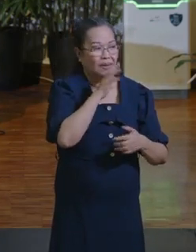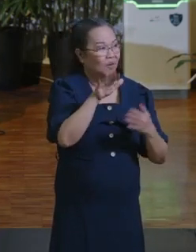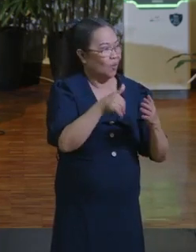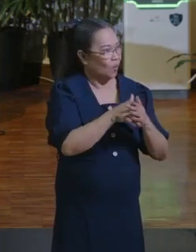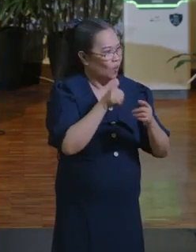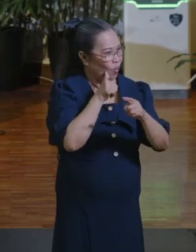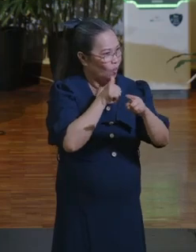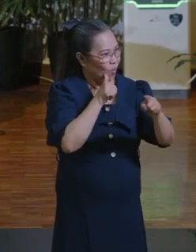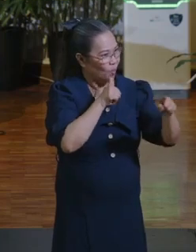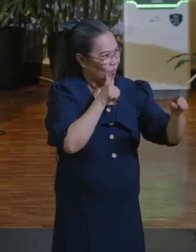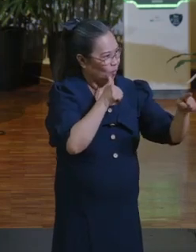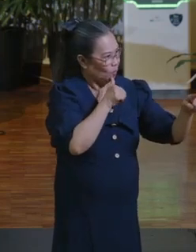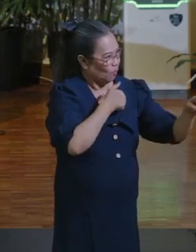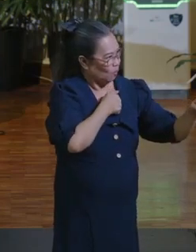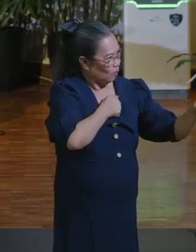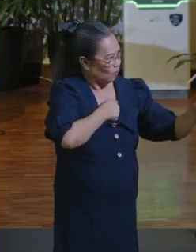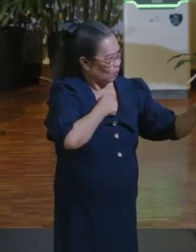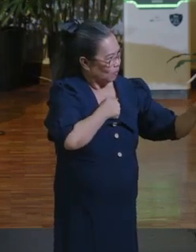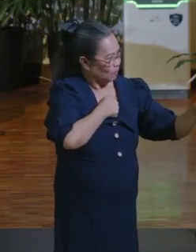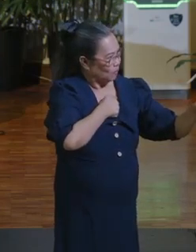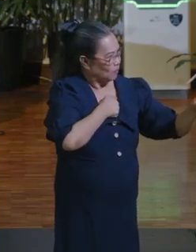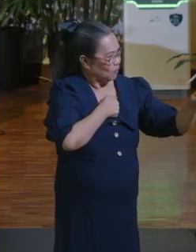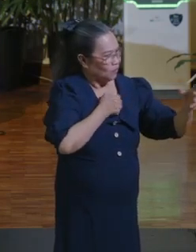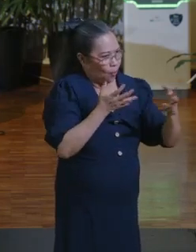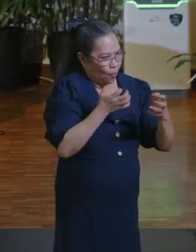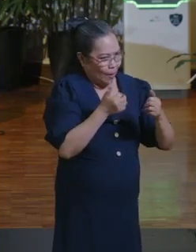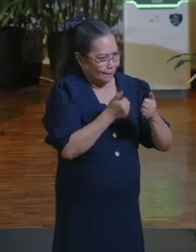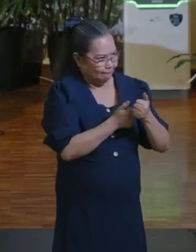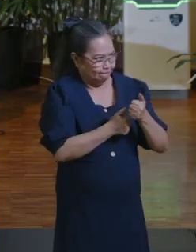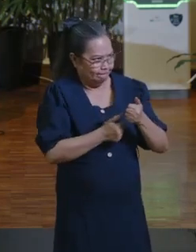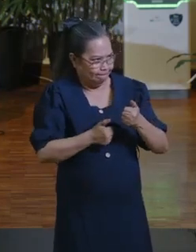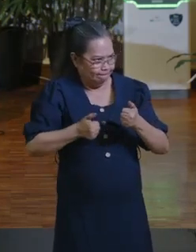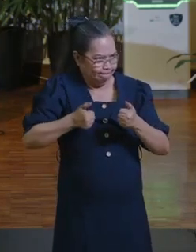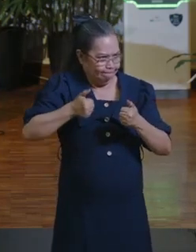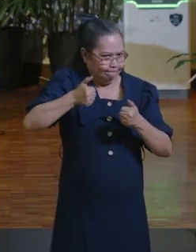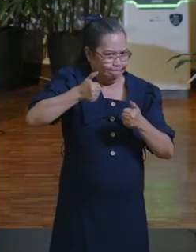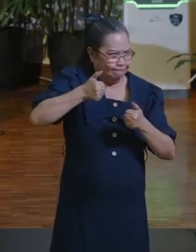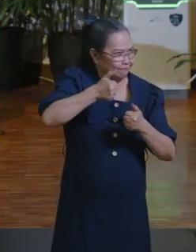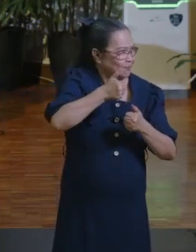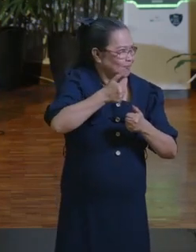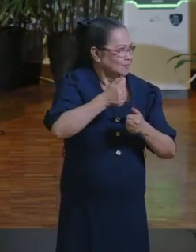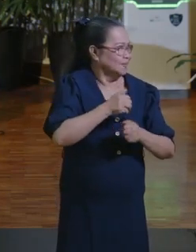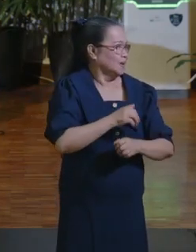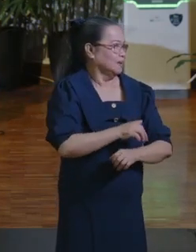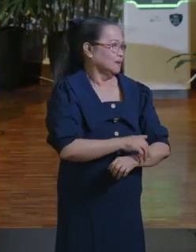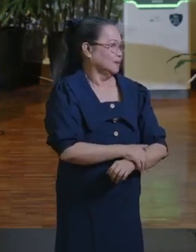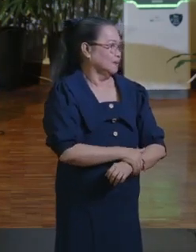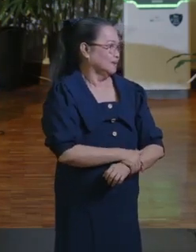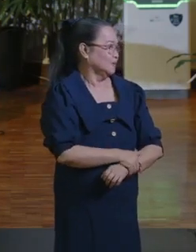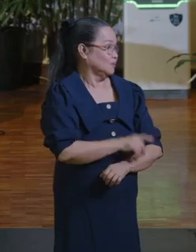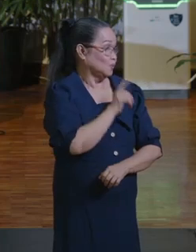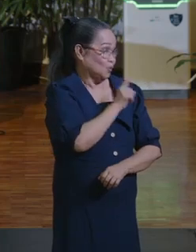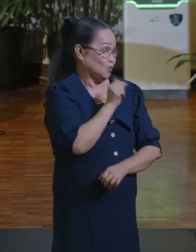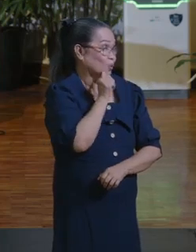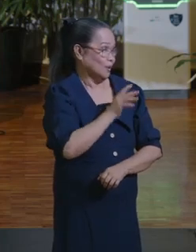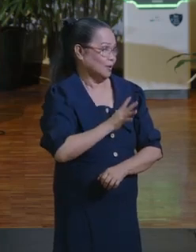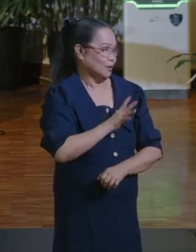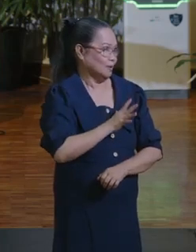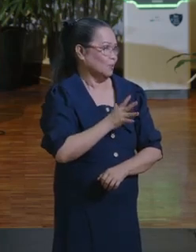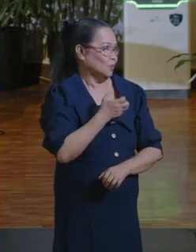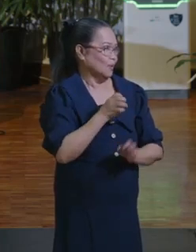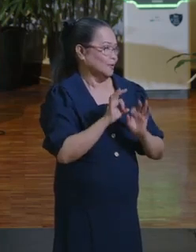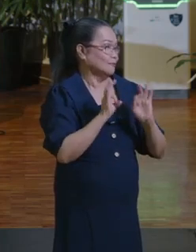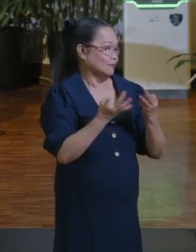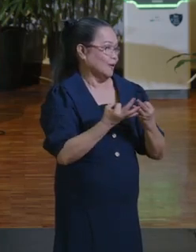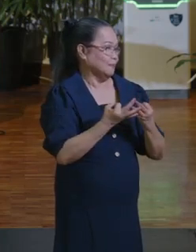daw ay merong secret desire na maging head ng pamilya